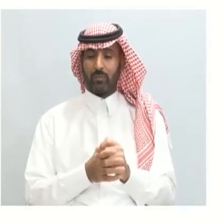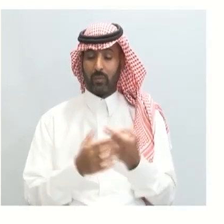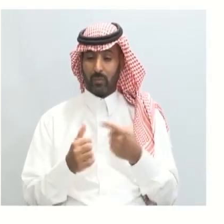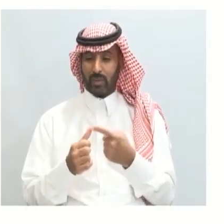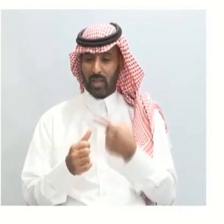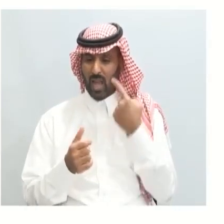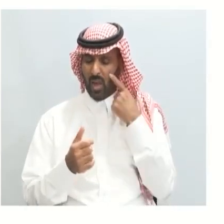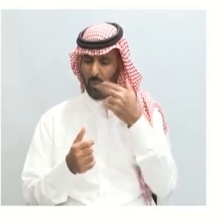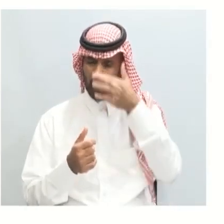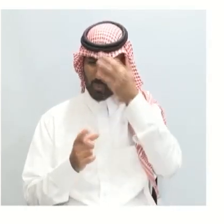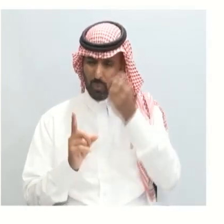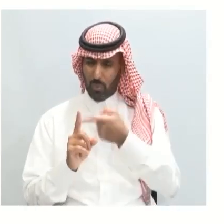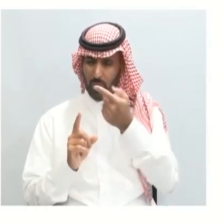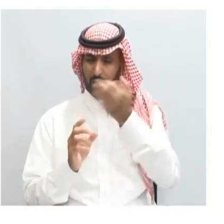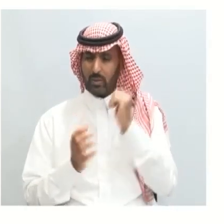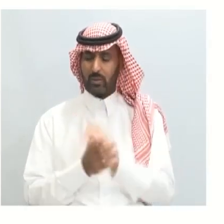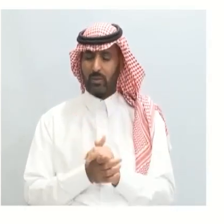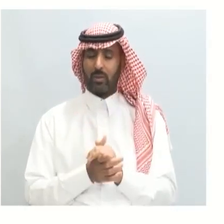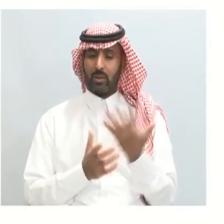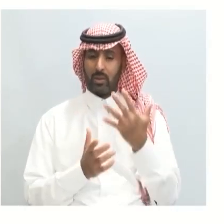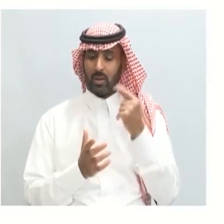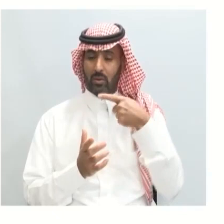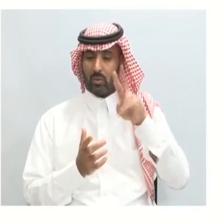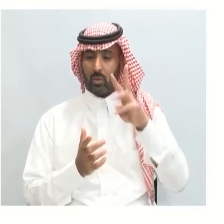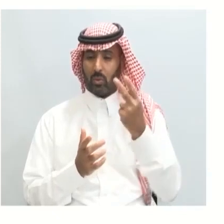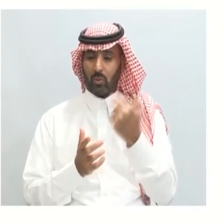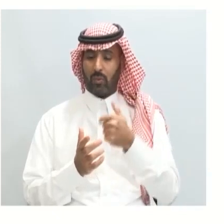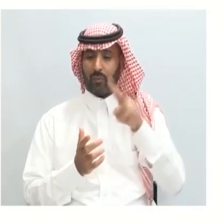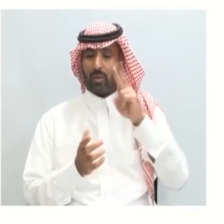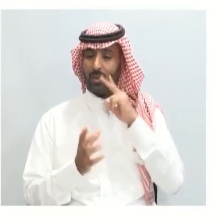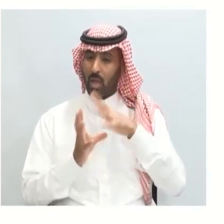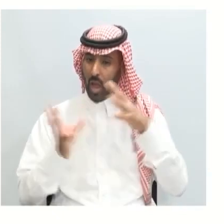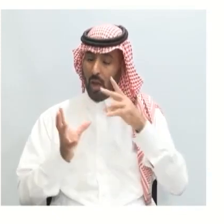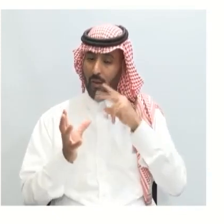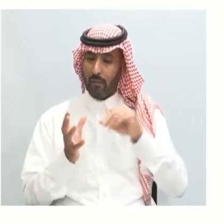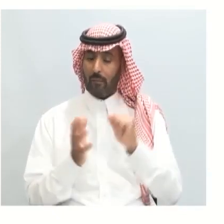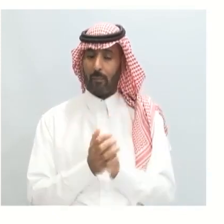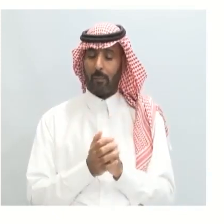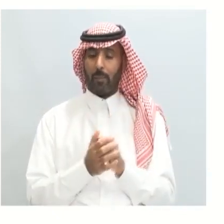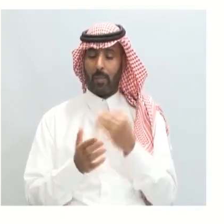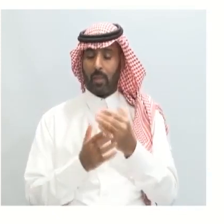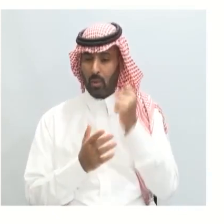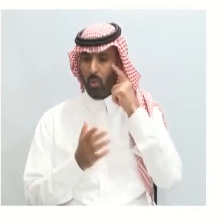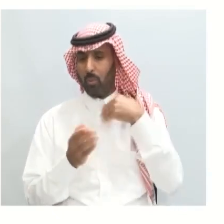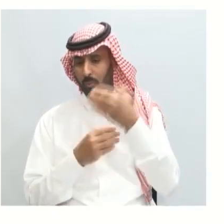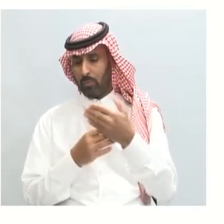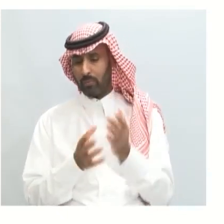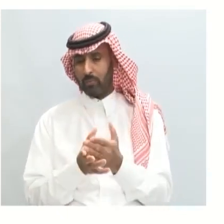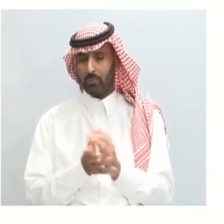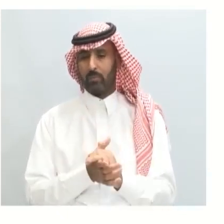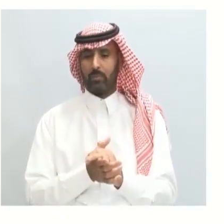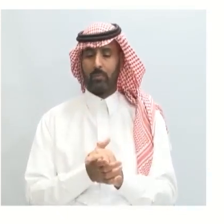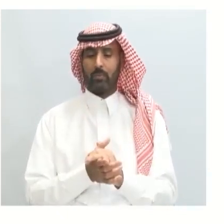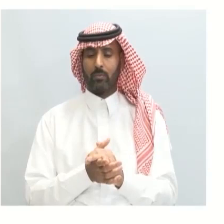تعني الحجم ودرجه الحراره الجديده اذا عرفت متغيرين ستعرف الثالث او اذا عرفت الثلاثه ستعرف المتغير